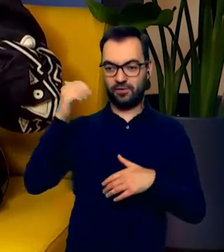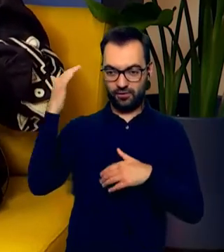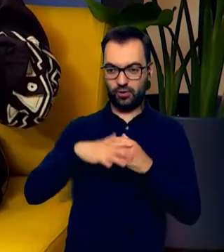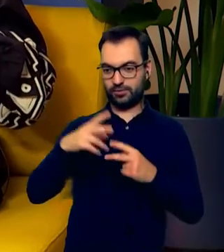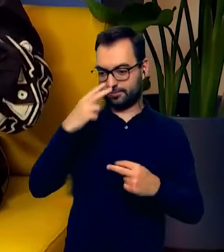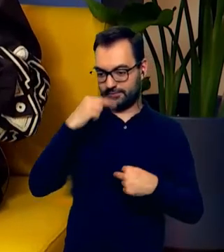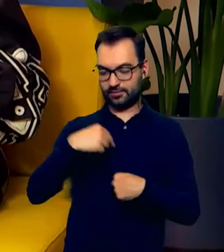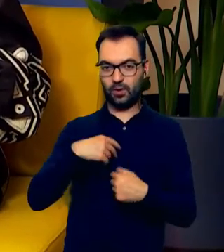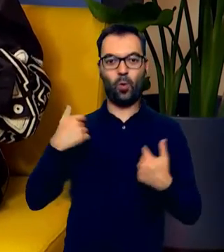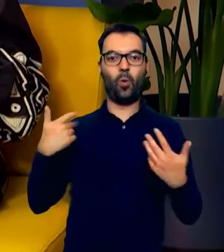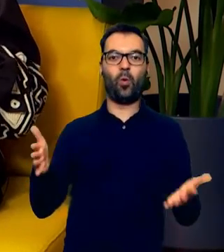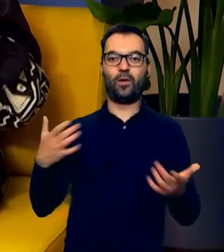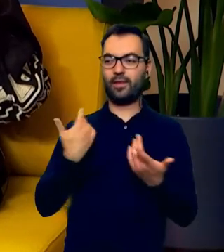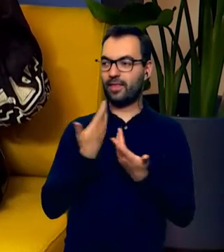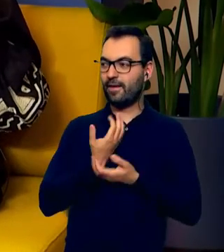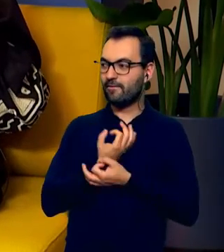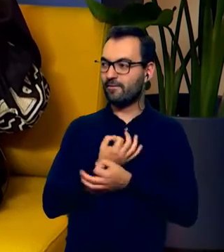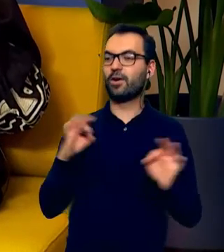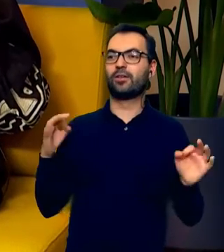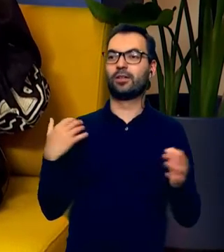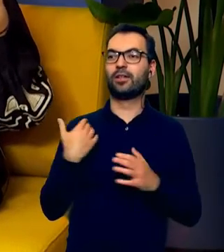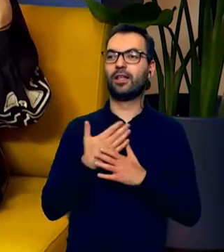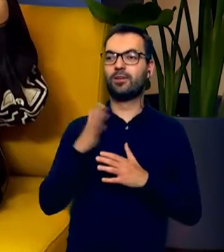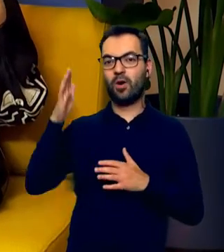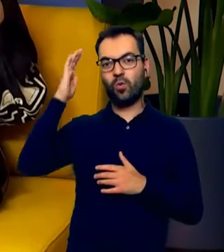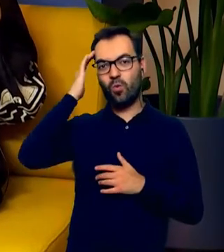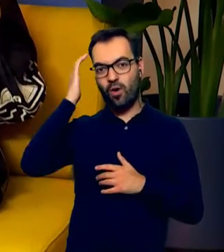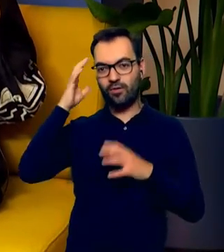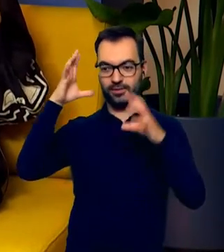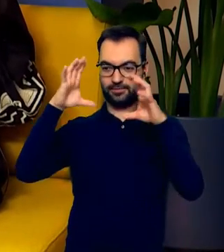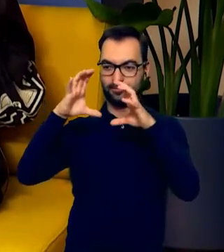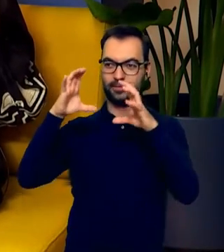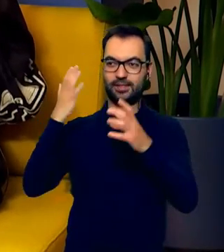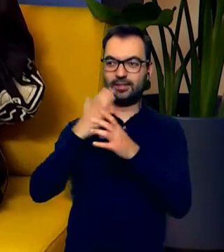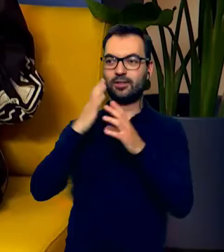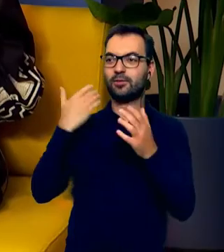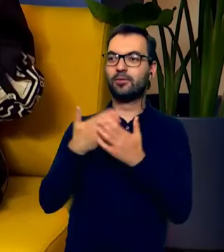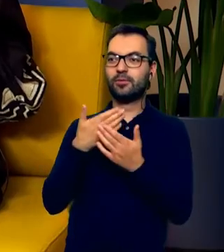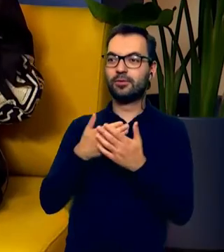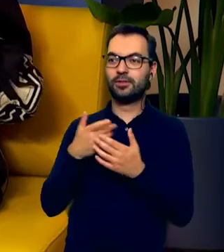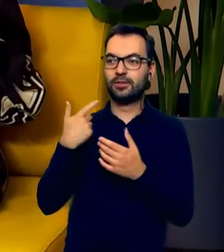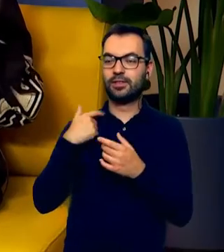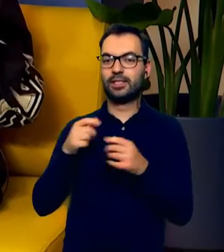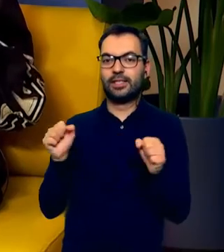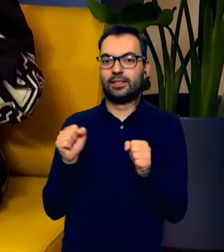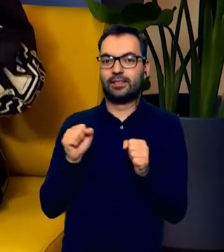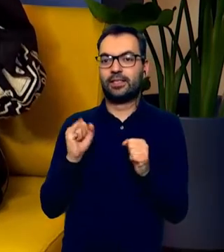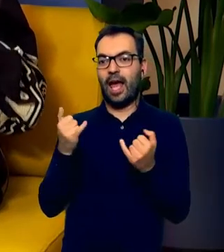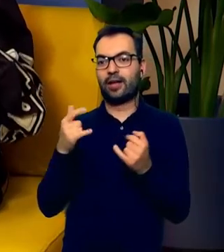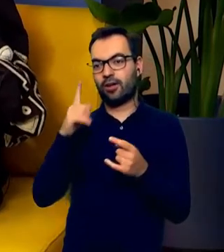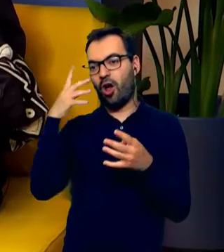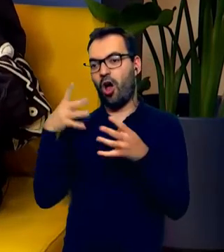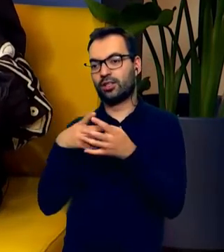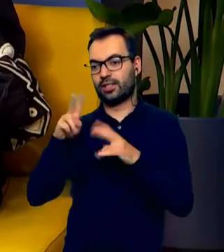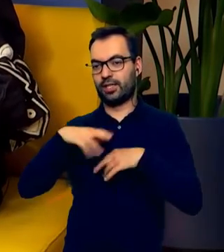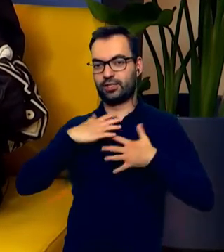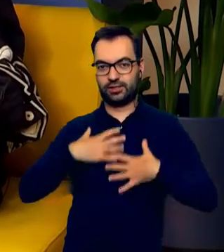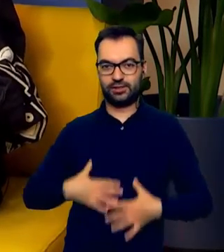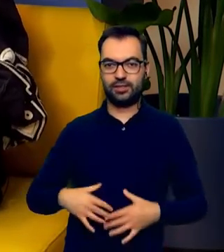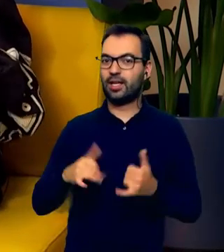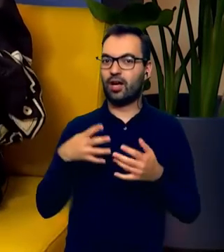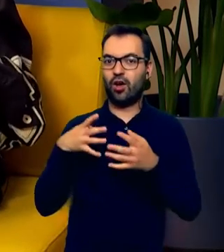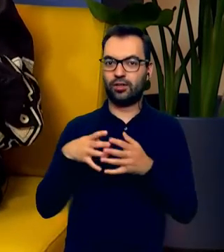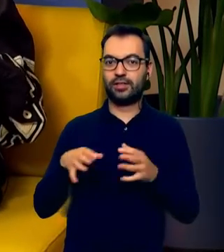siebie zauważasz, więc to jest takie wyzwalające. Dlaczego ona miała głowę? Bo był ten taki, tylko głowę, bo był ten taki strach przed tym, jak ocenią jej resztę ciała,